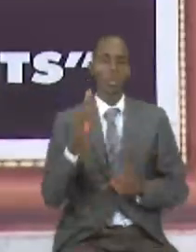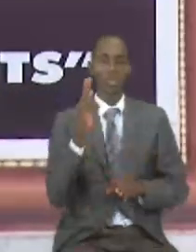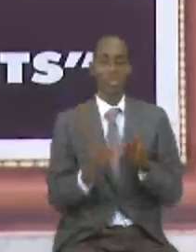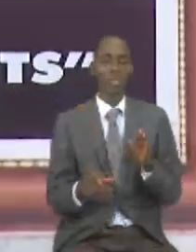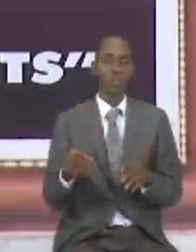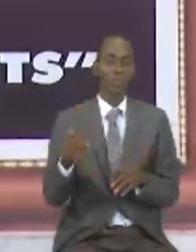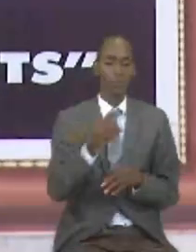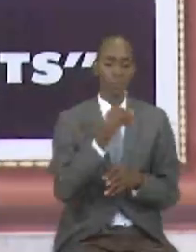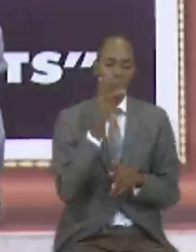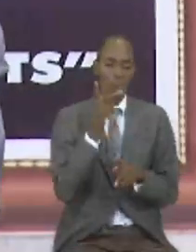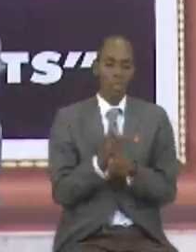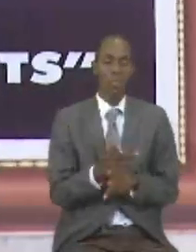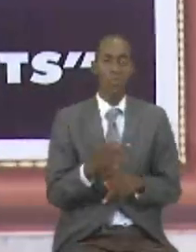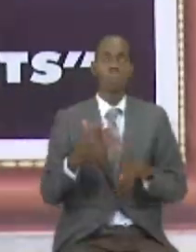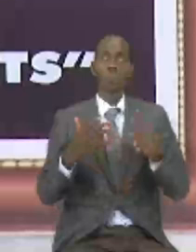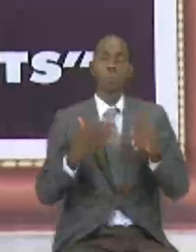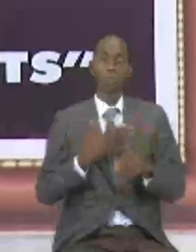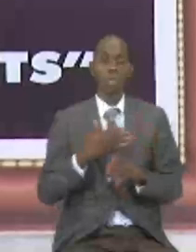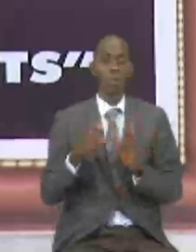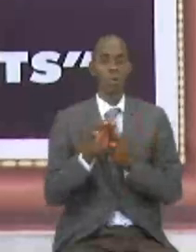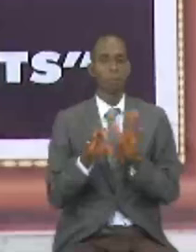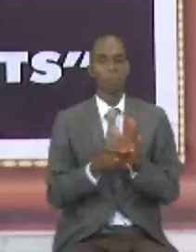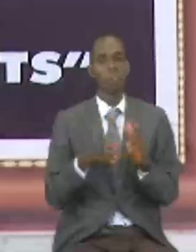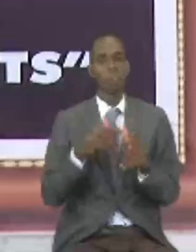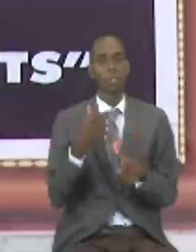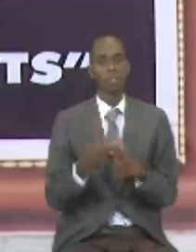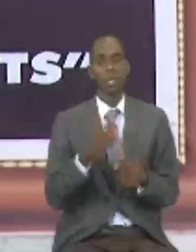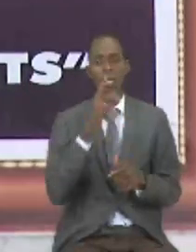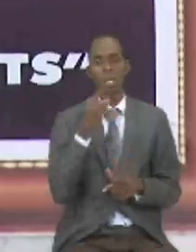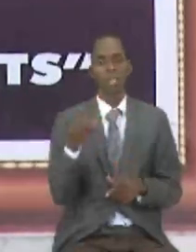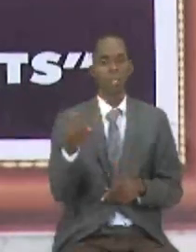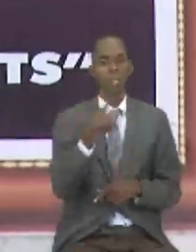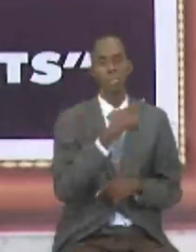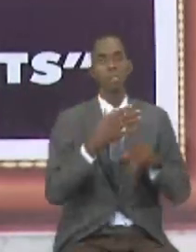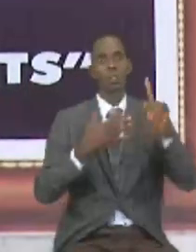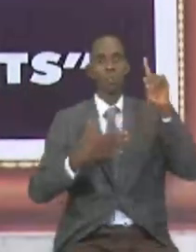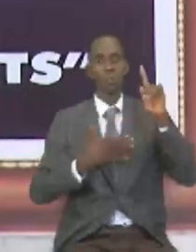vous observez mes commandements, vous êtes donc mes amis. Psaume